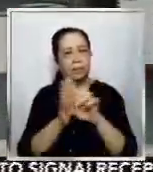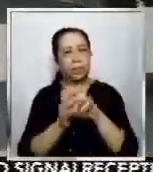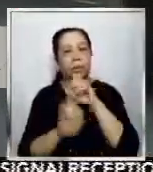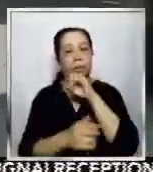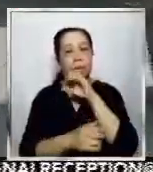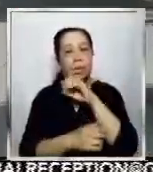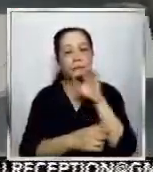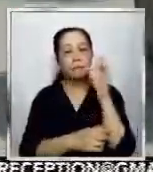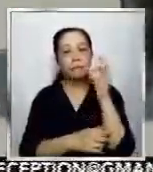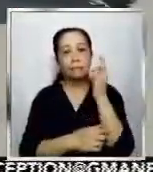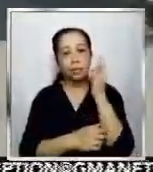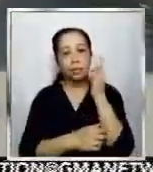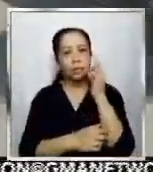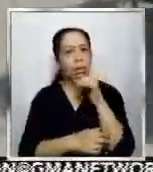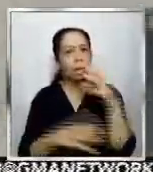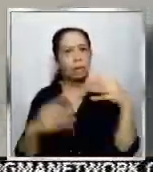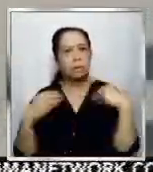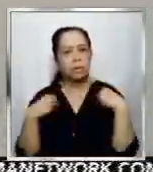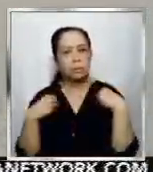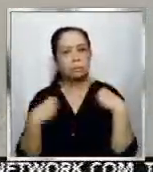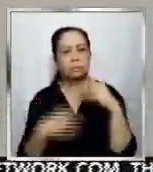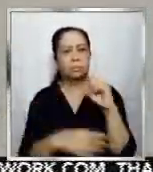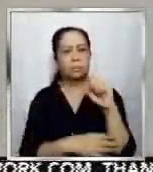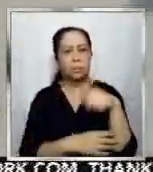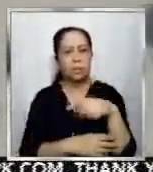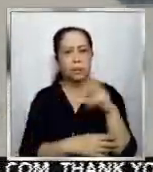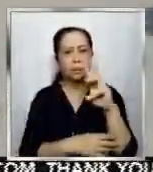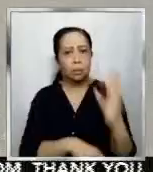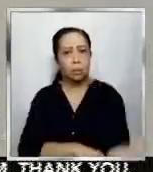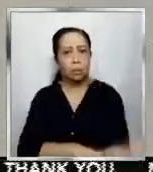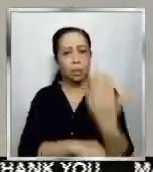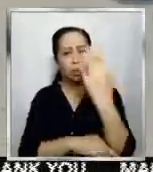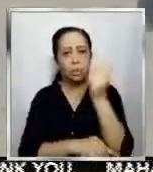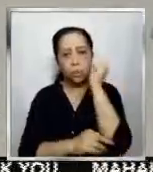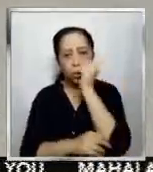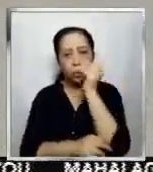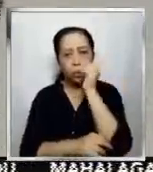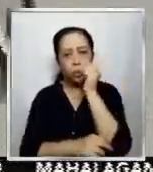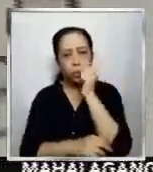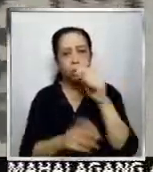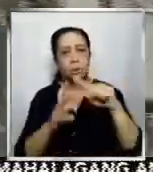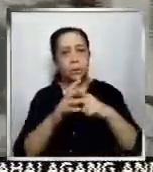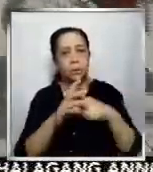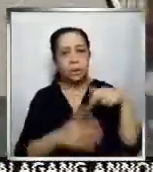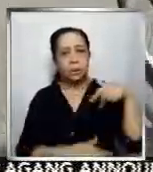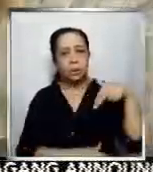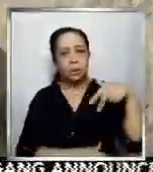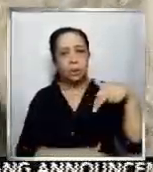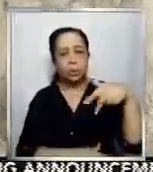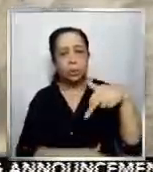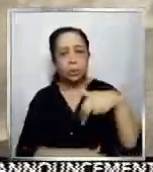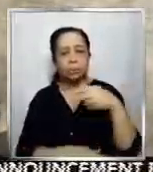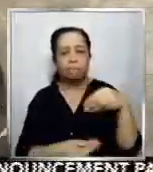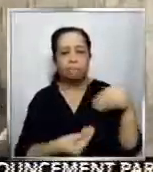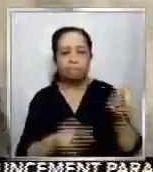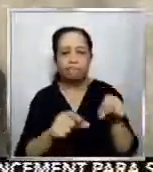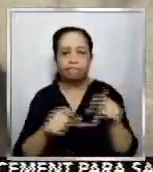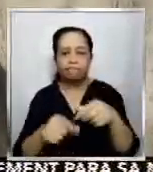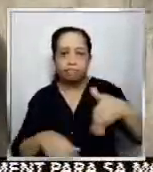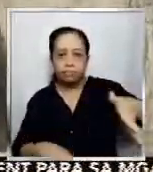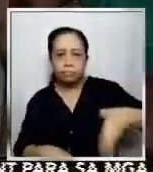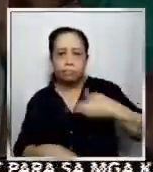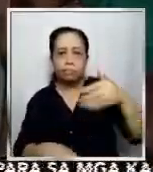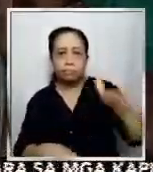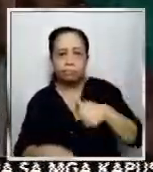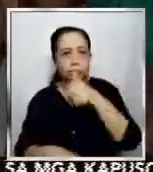raw nakatanggap ng SAP. Alas 6 ng umaga, araw-araw, nagsisimula siyang maglakad para maglako ng walis tambo. Ang sakripisyo ni